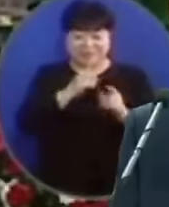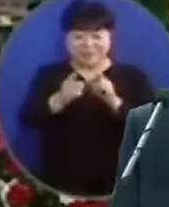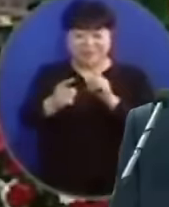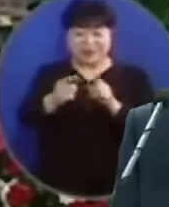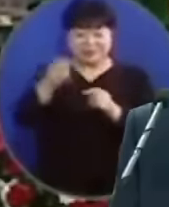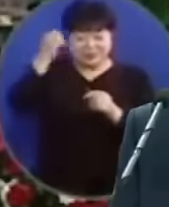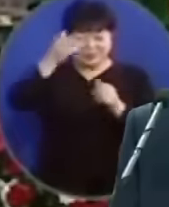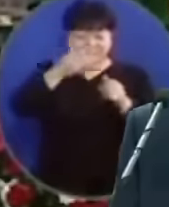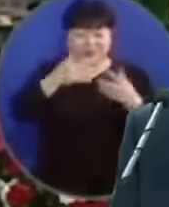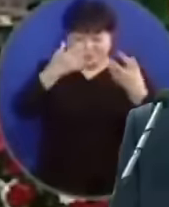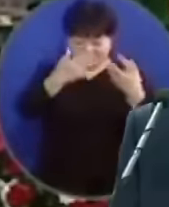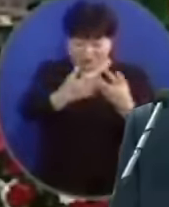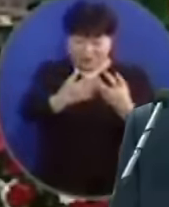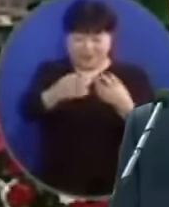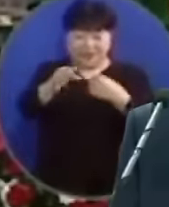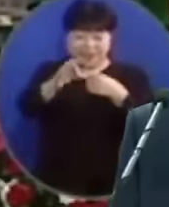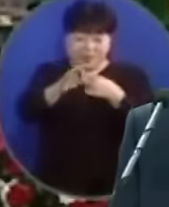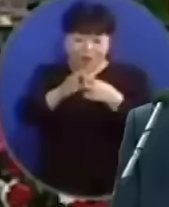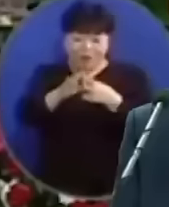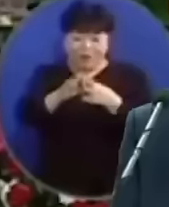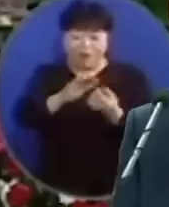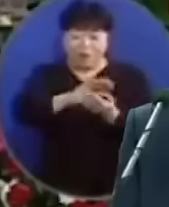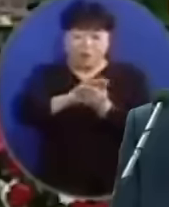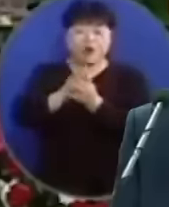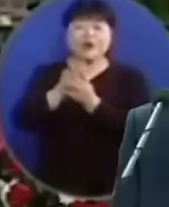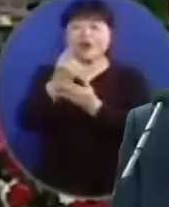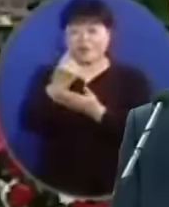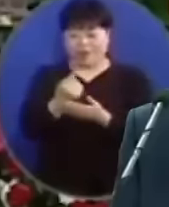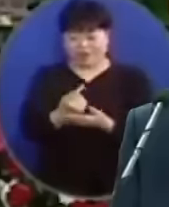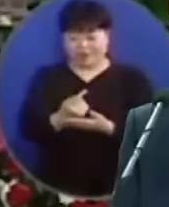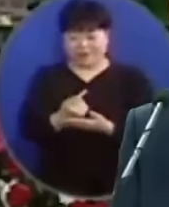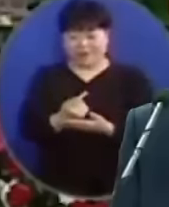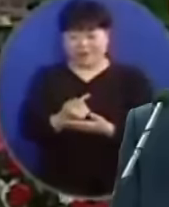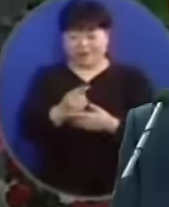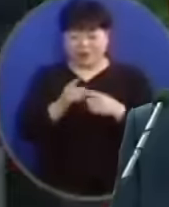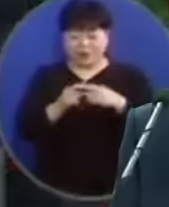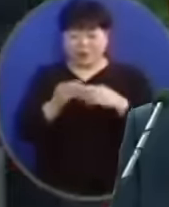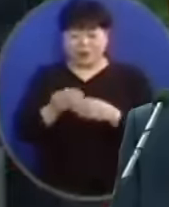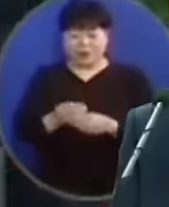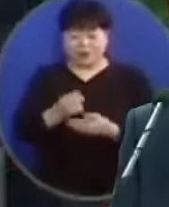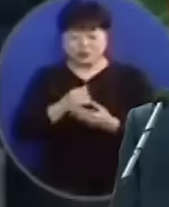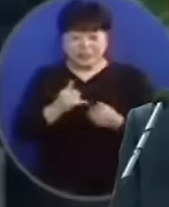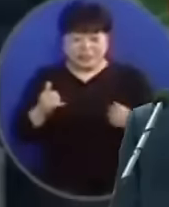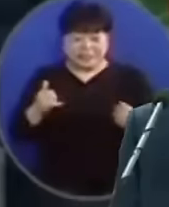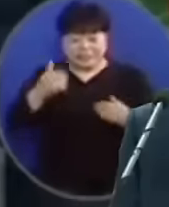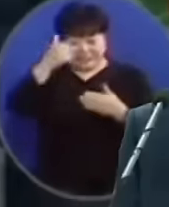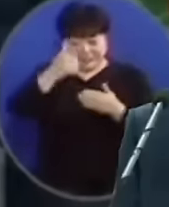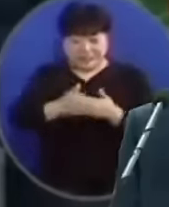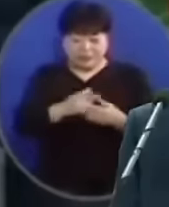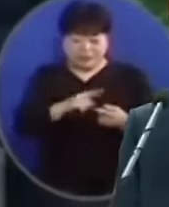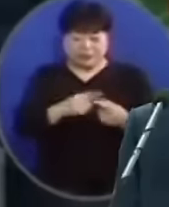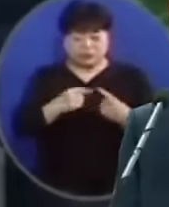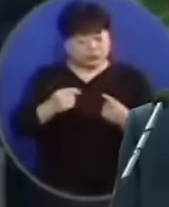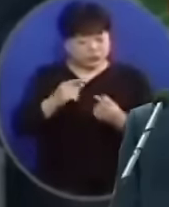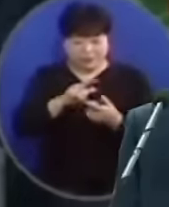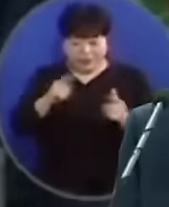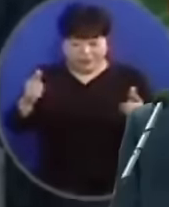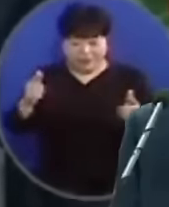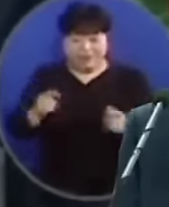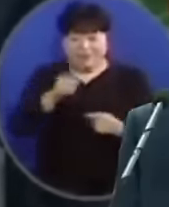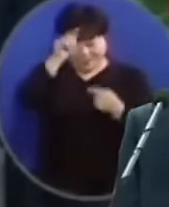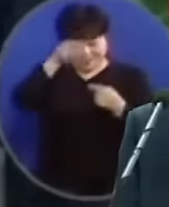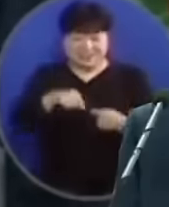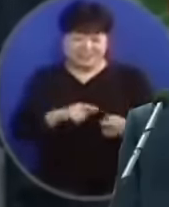말씀과 성령으로 충만해지면 우리에게 변화가 다가오는 것입니다. 교회가 죄인이 되어 그대로 남아있으면 안 되지 않아요.